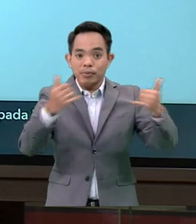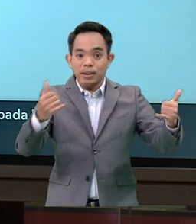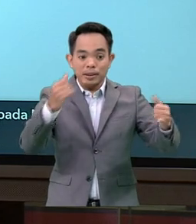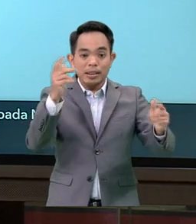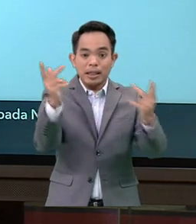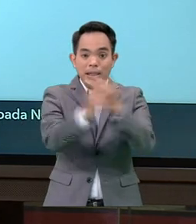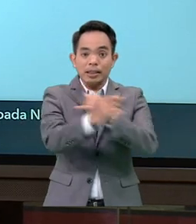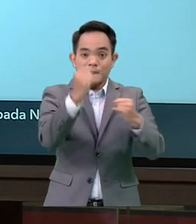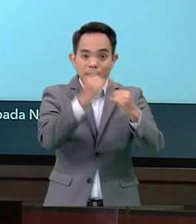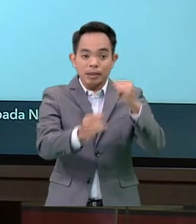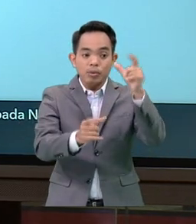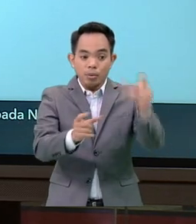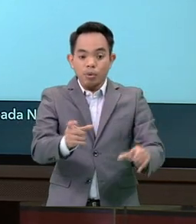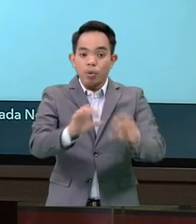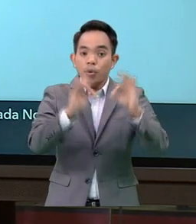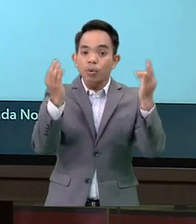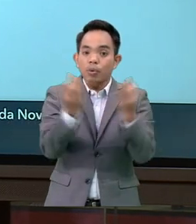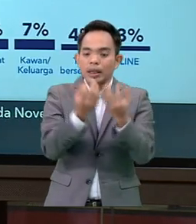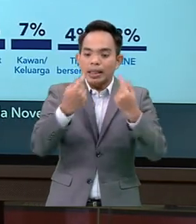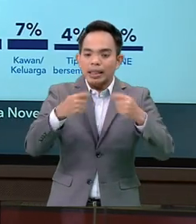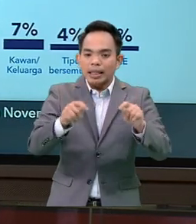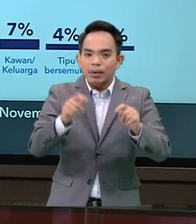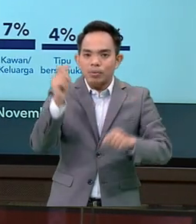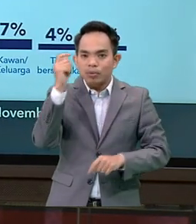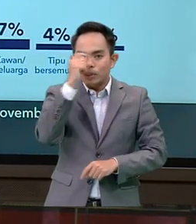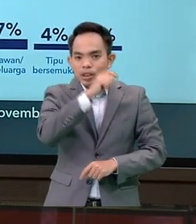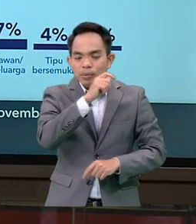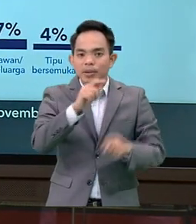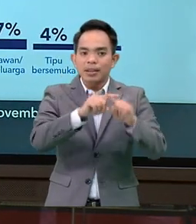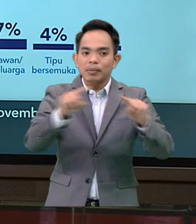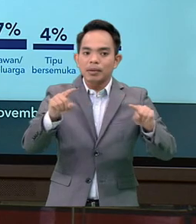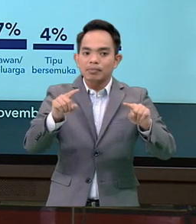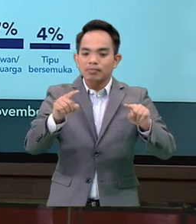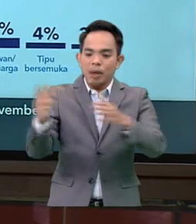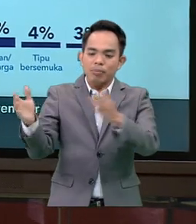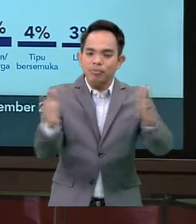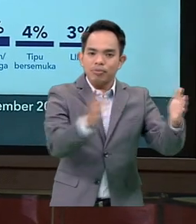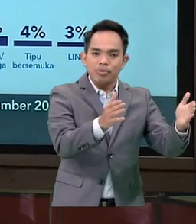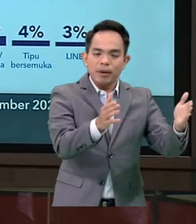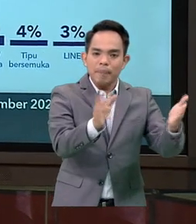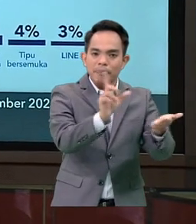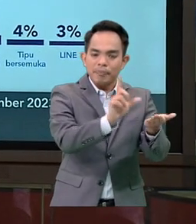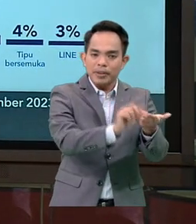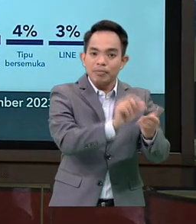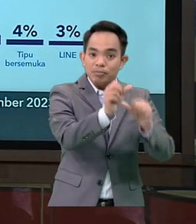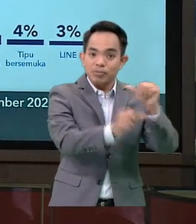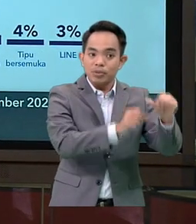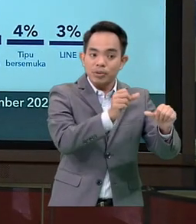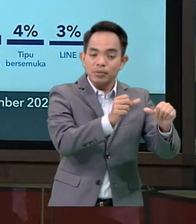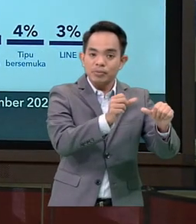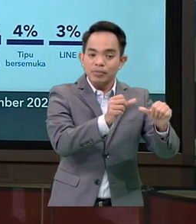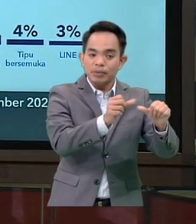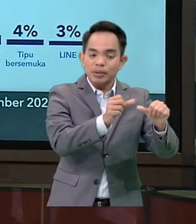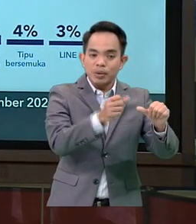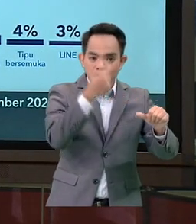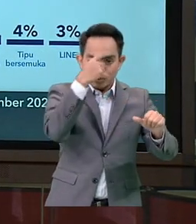seorang individu ataupun keluarga Cuba untuk ditipu dan beralih kepada platform yang digunakan secara umumnya